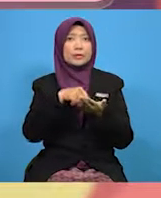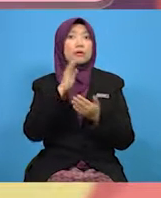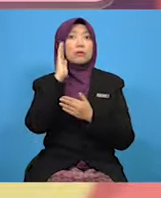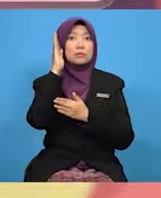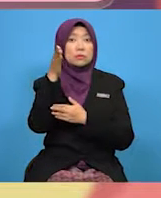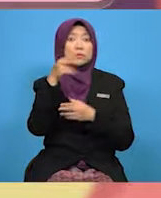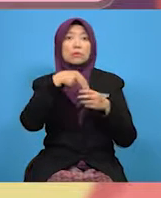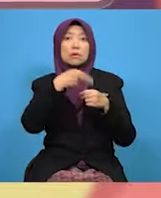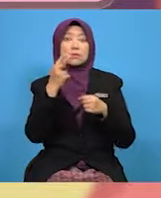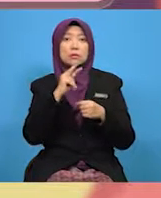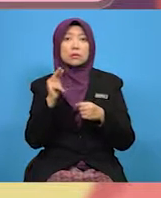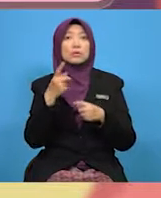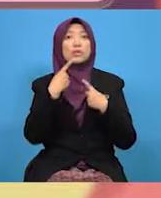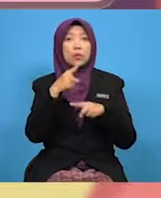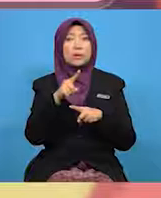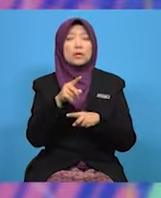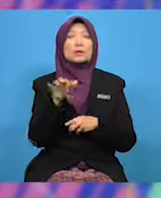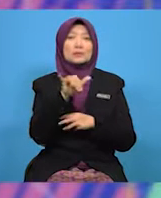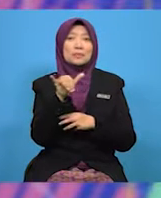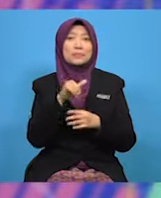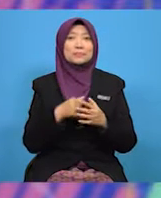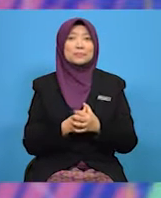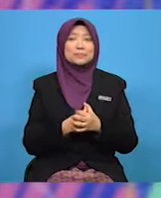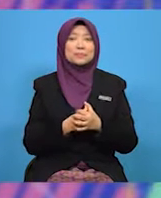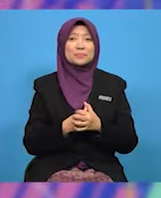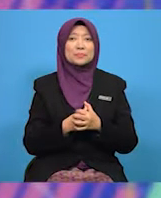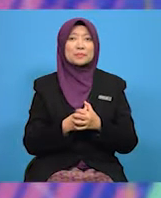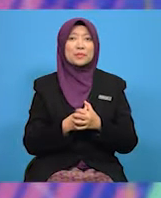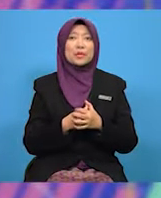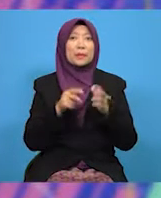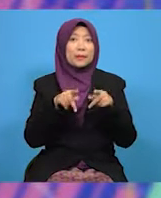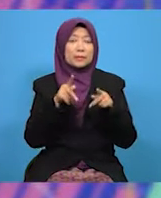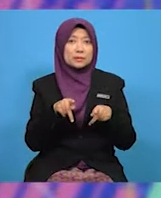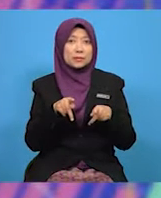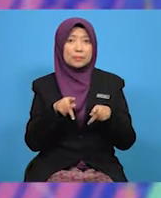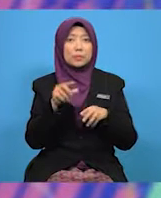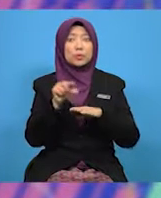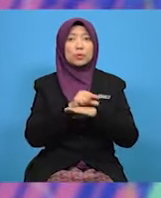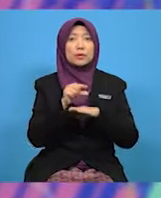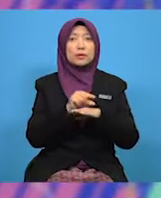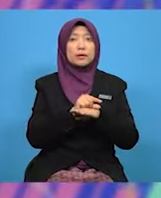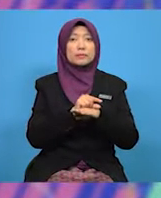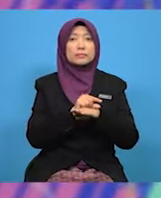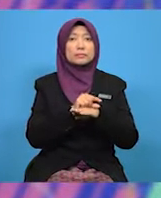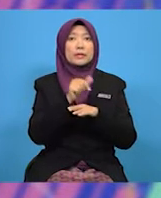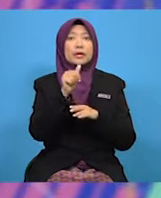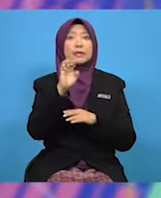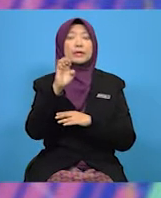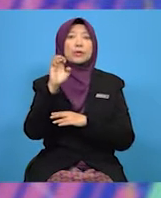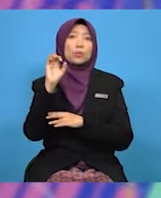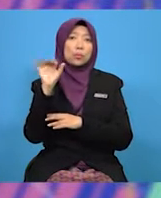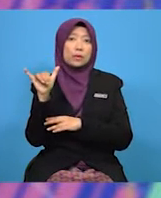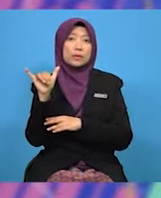menghasilkan jawabannya sama wae Hai sengaja menggunakan kaidah persamaan eihwaz